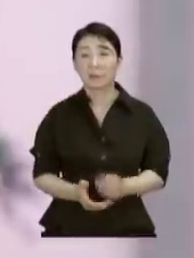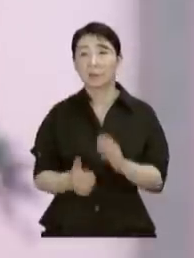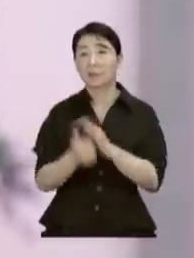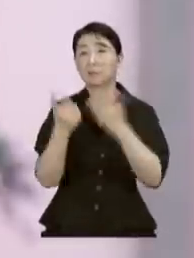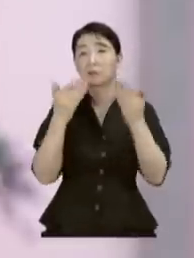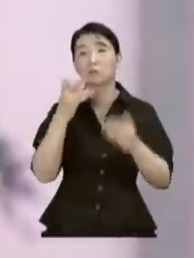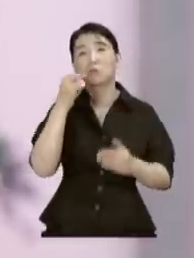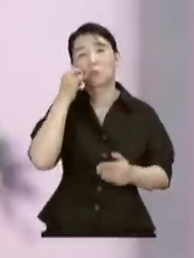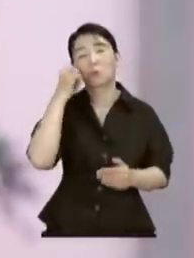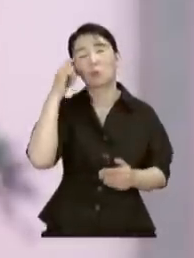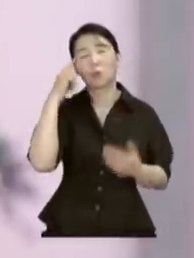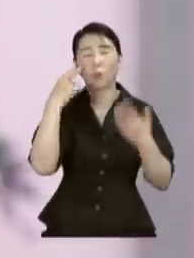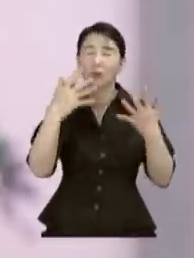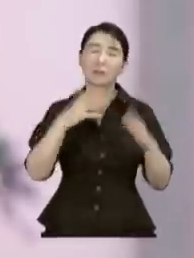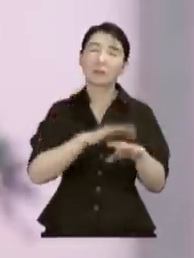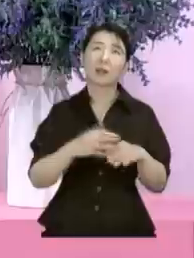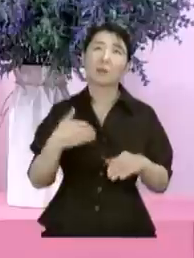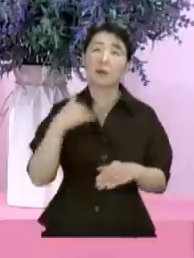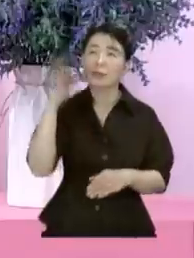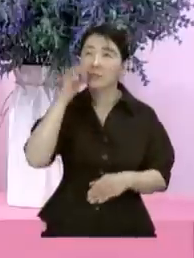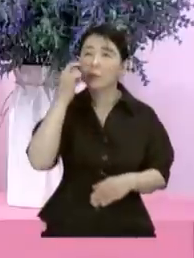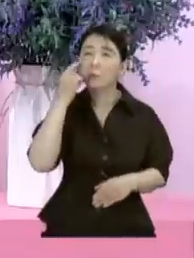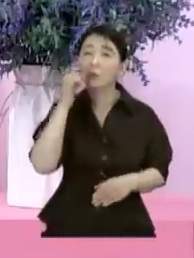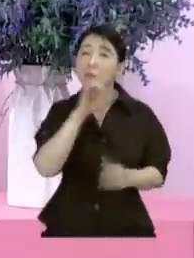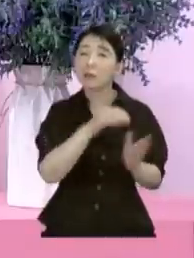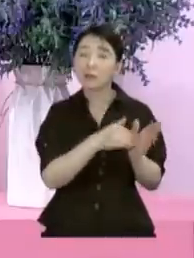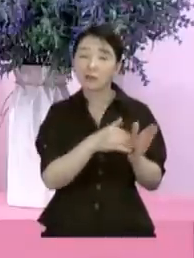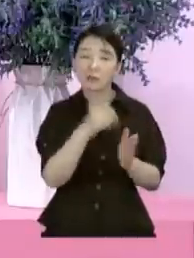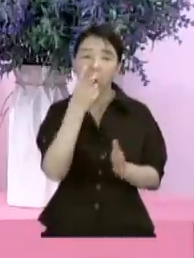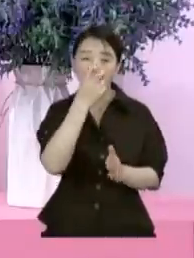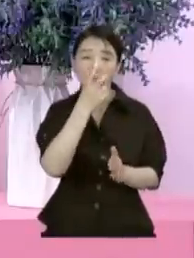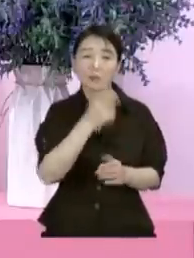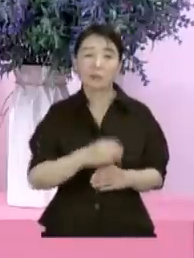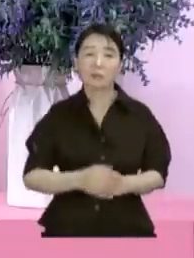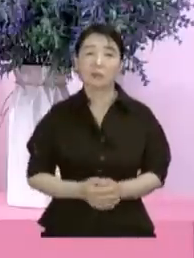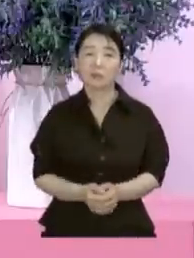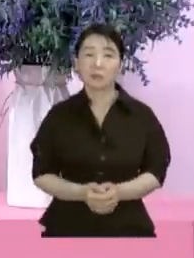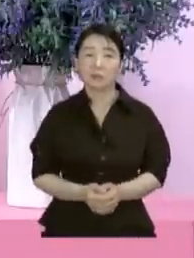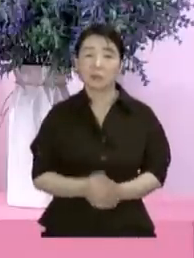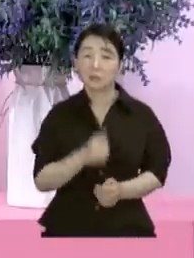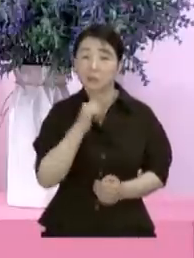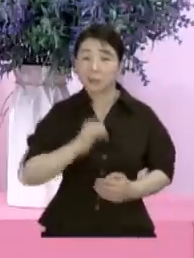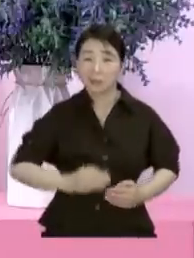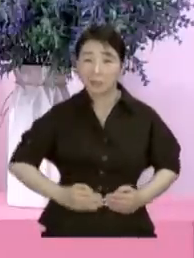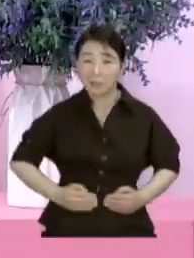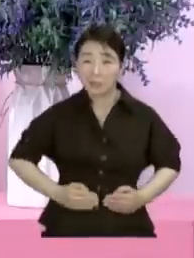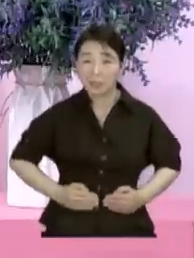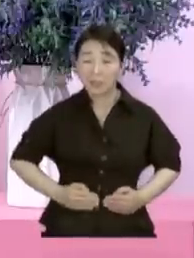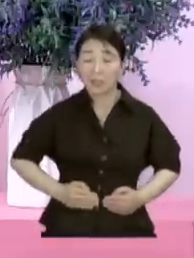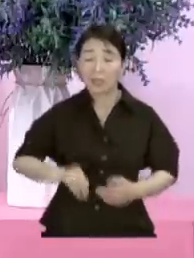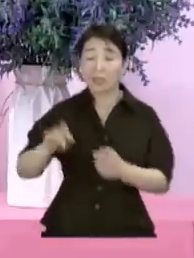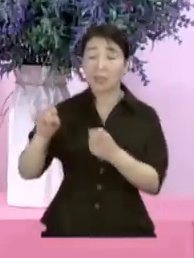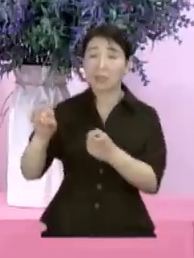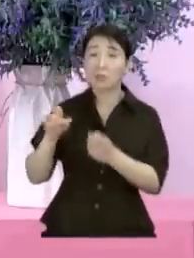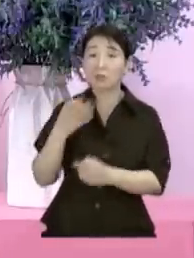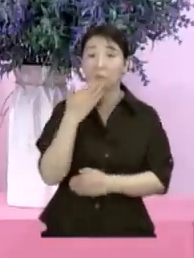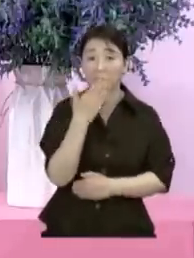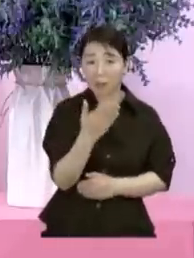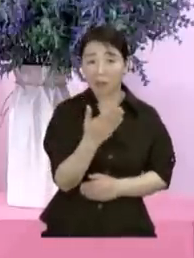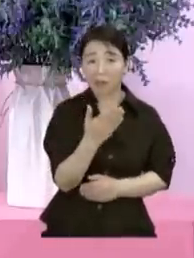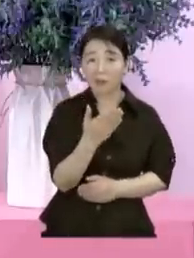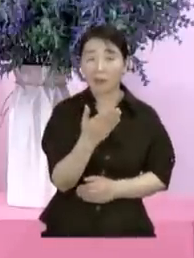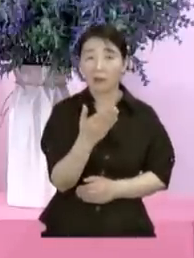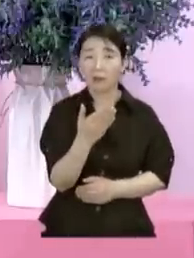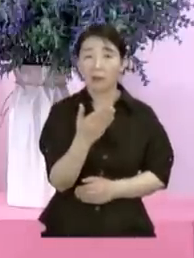확신할 수는 없었잖아요. 그렇지. 그래서 알아보자. 검사를 했어요. 근데 신장 이식 수술 가능. 아, 가능은 나왔어.